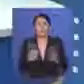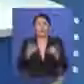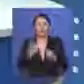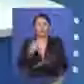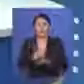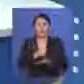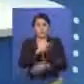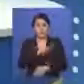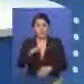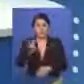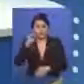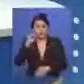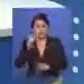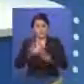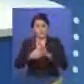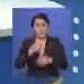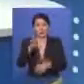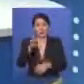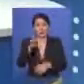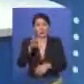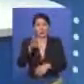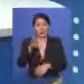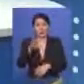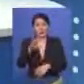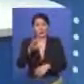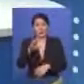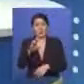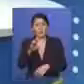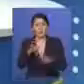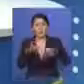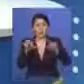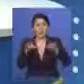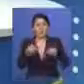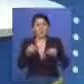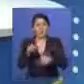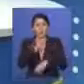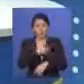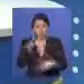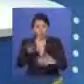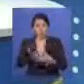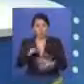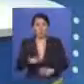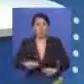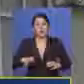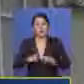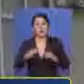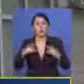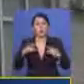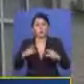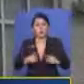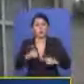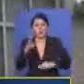Бүгін елбасы Нұрсұлтан Назарбаев Шымкент қаласындағы Қазмедиа прибор серіктестігінің қызметімен танысты. Компания өкпені жасанды